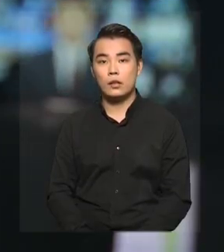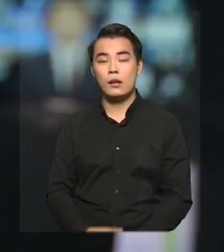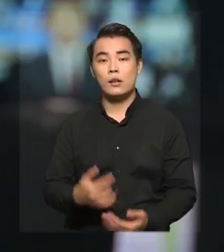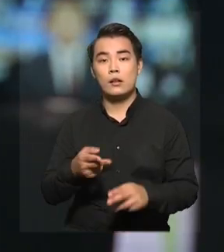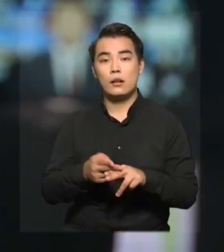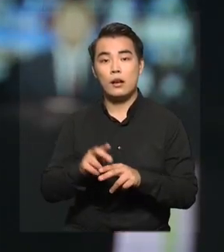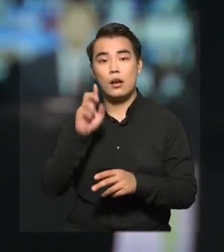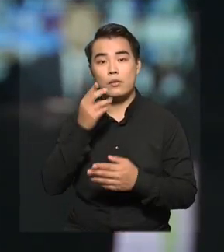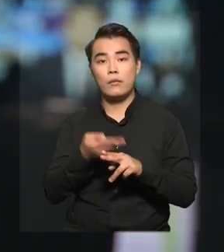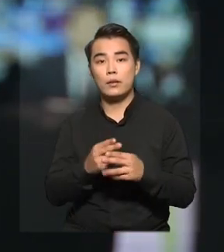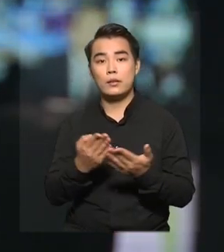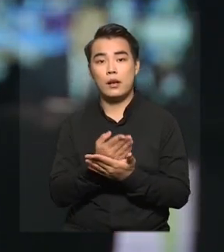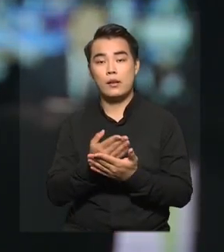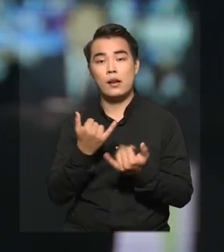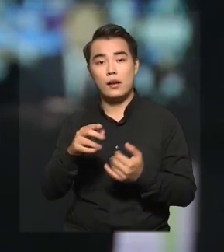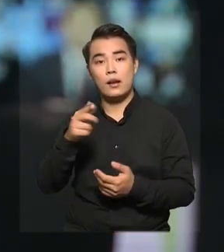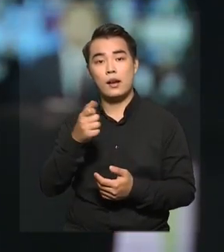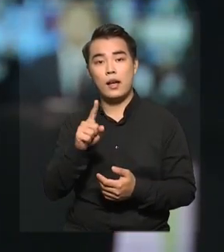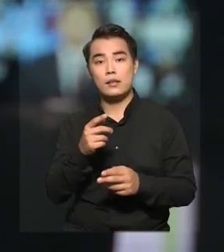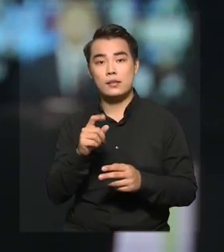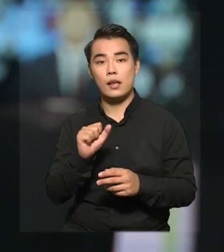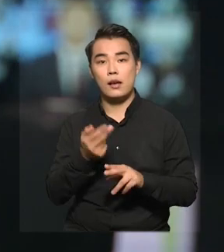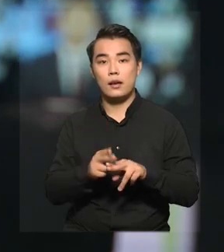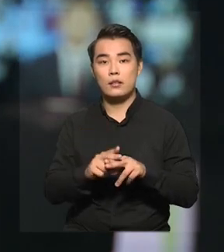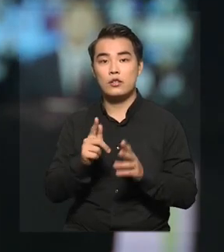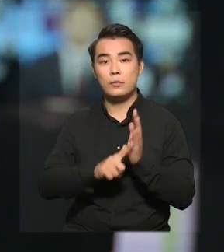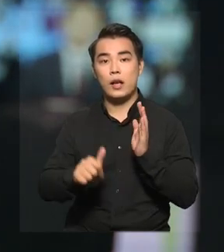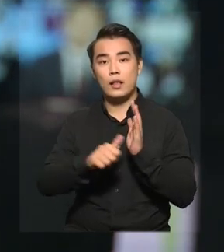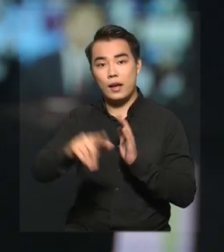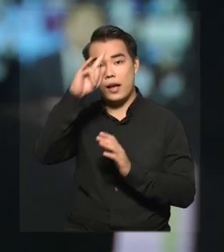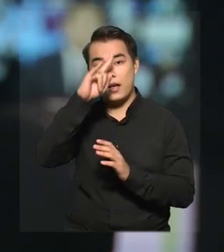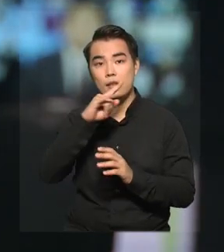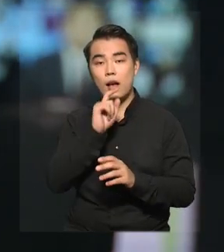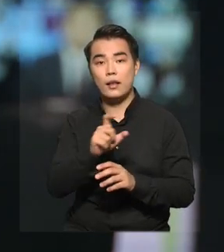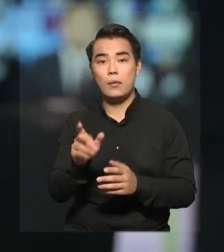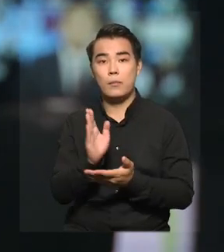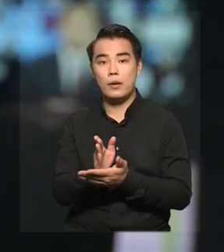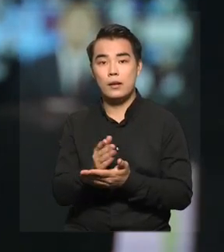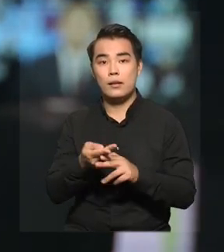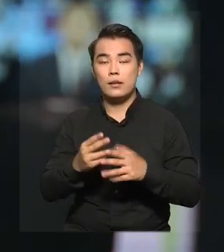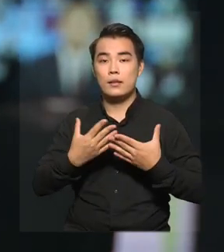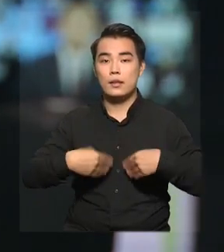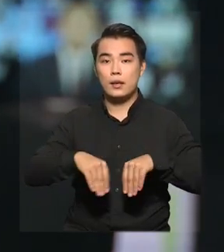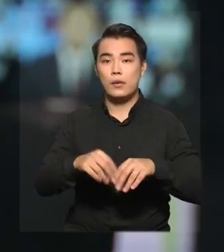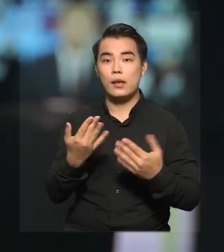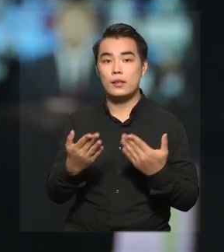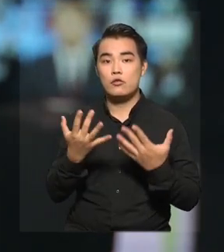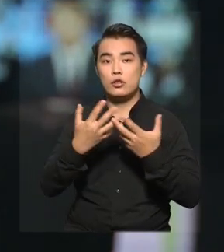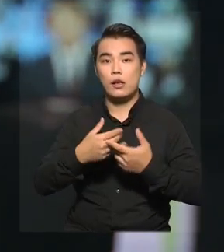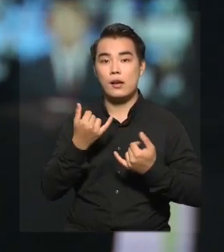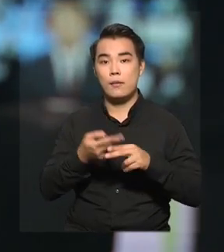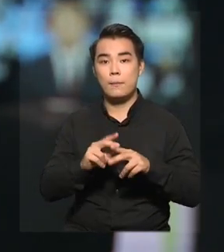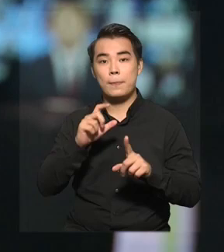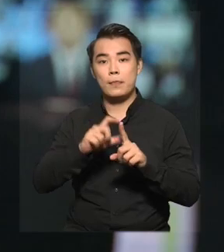Ел аузындағы жаңалықтардан. Қазір Газа сектор аймағында 76 Қазақстан азаматы бар. Отбасы мүшелерімен қоса есептегенде олардың